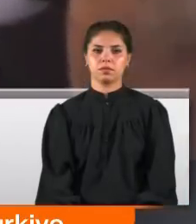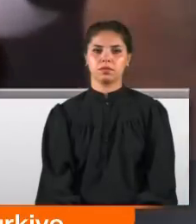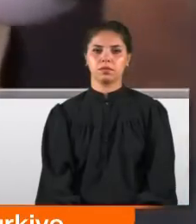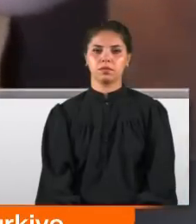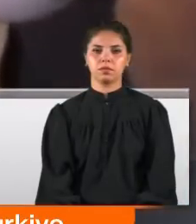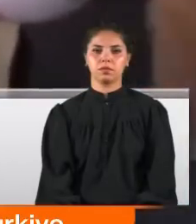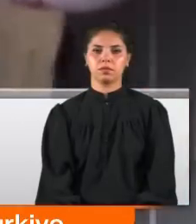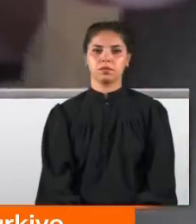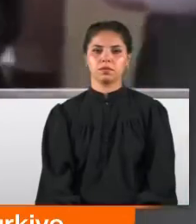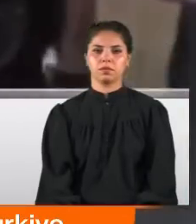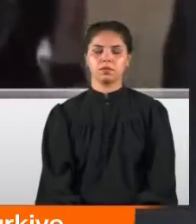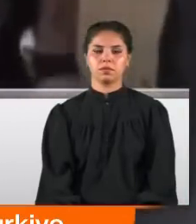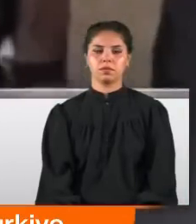Yalan söylemem ben. Ben yalan söylemem.